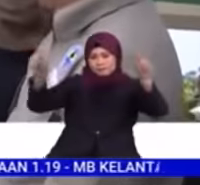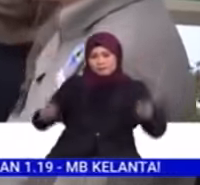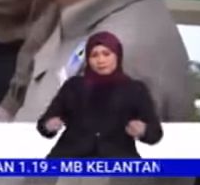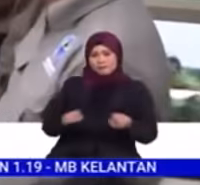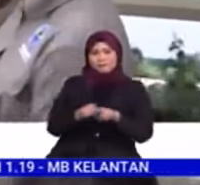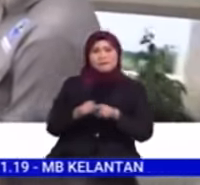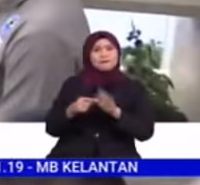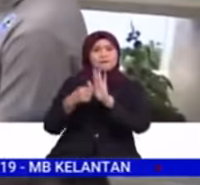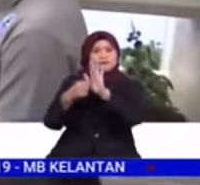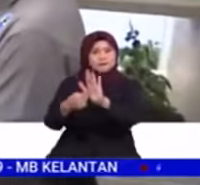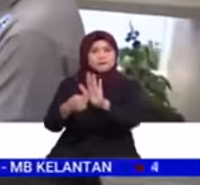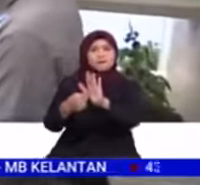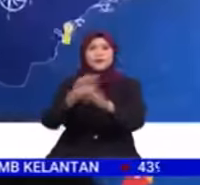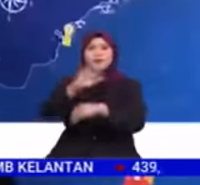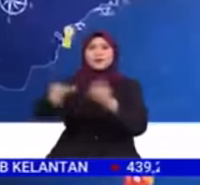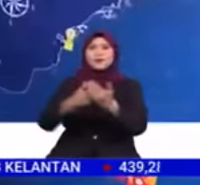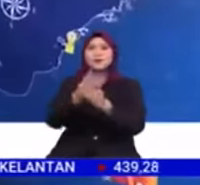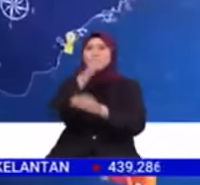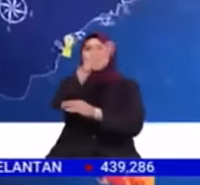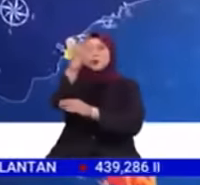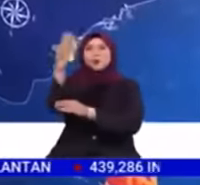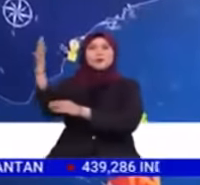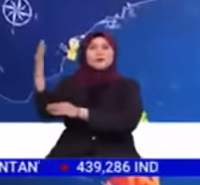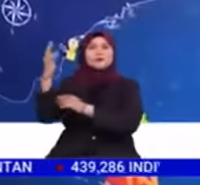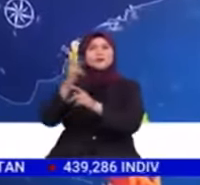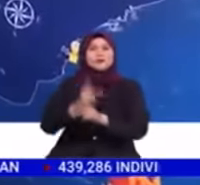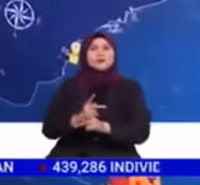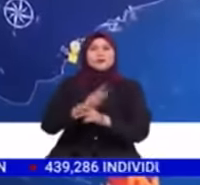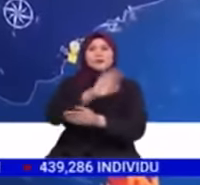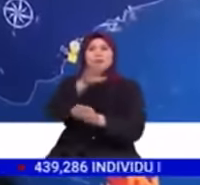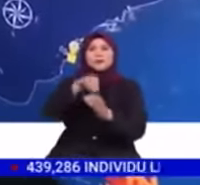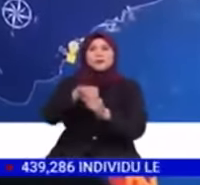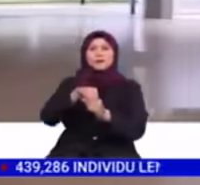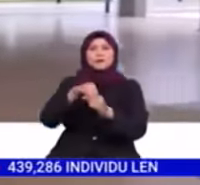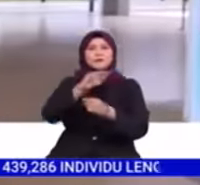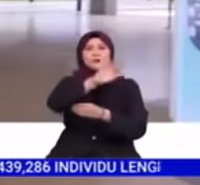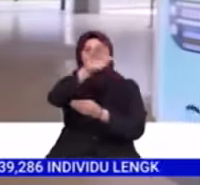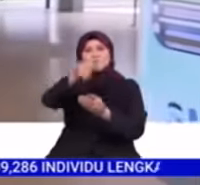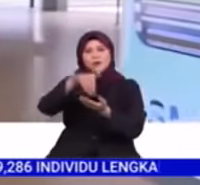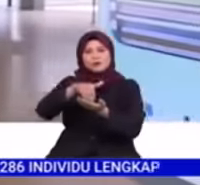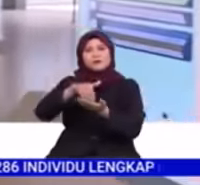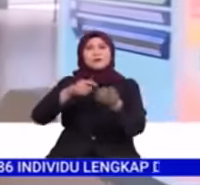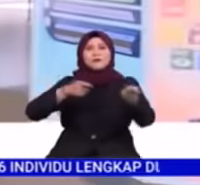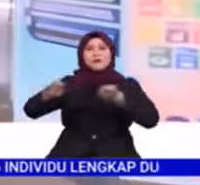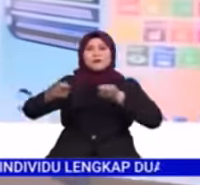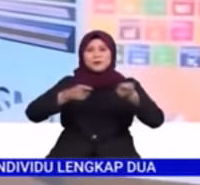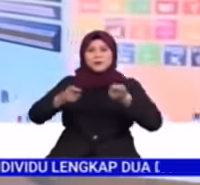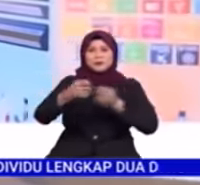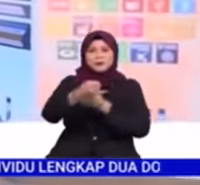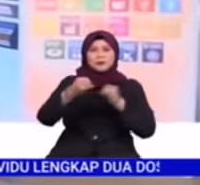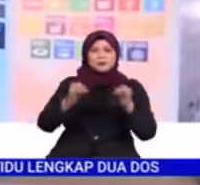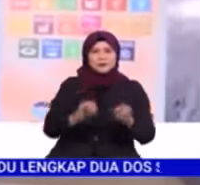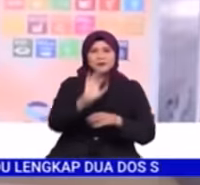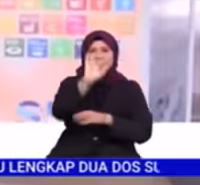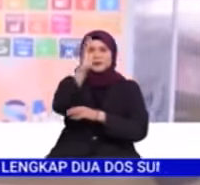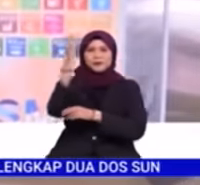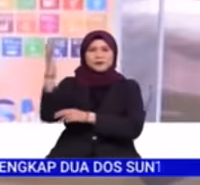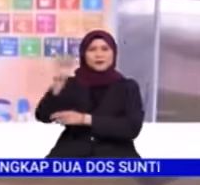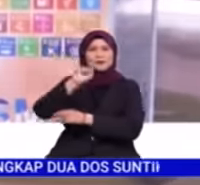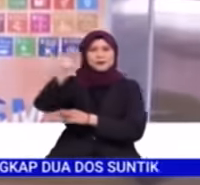digunakan disemua hutan simpan termasuk pusat-pusat jadi yang diurus oleh jabatan perhutanan